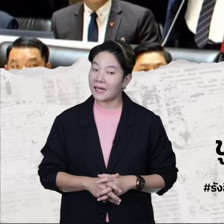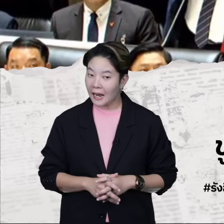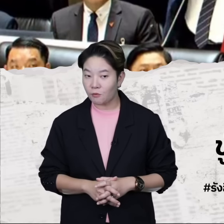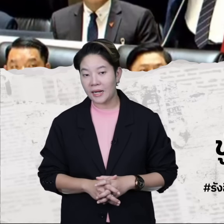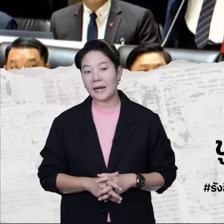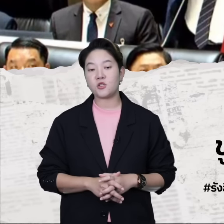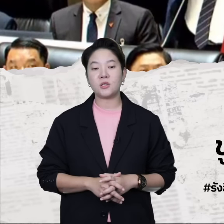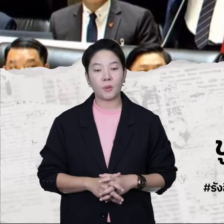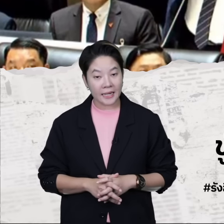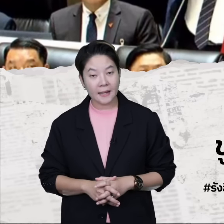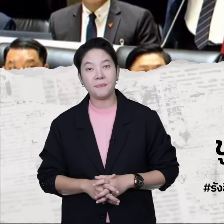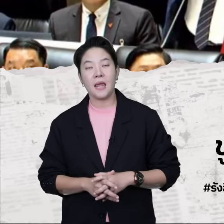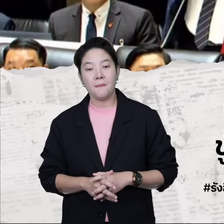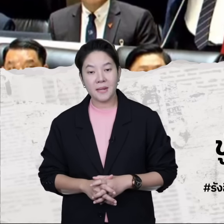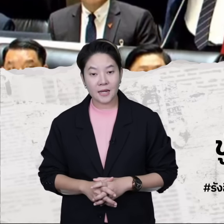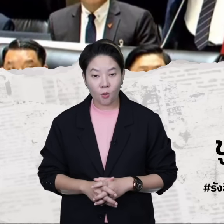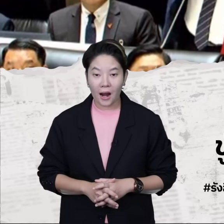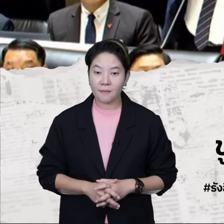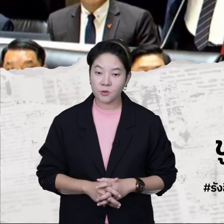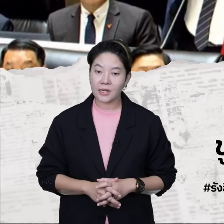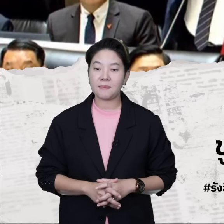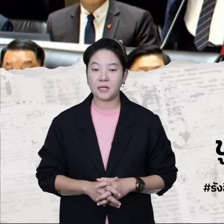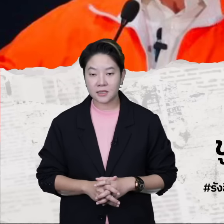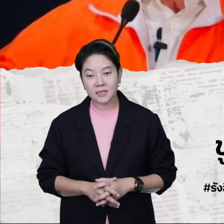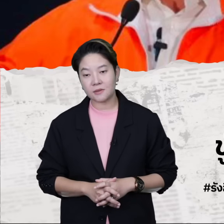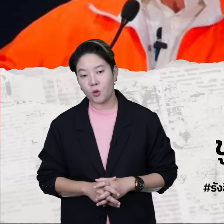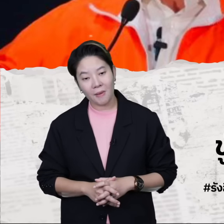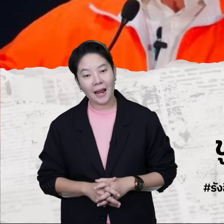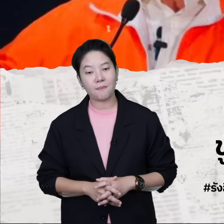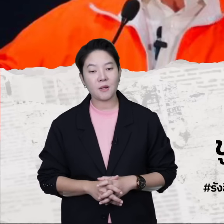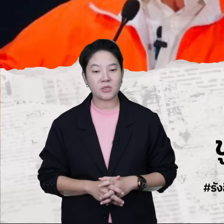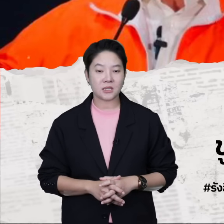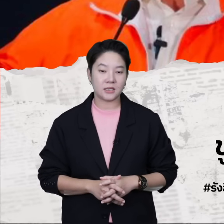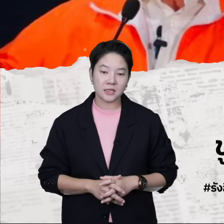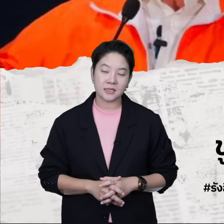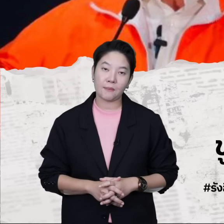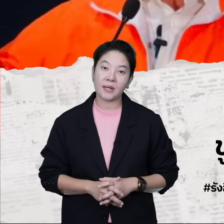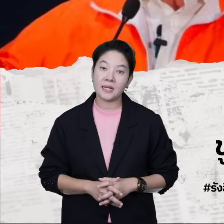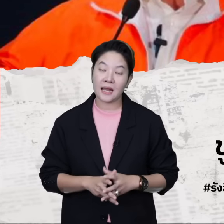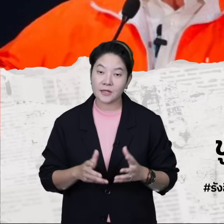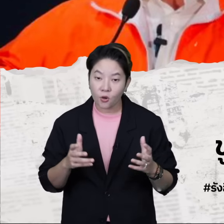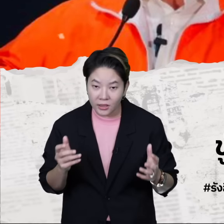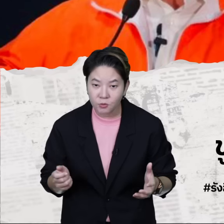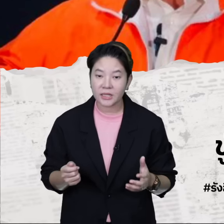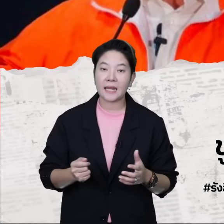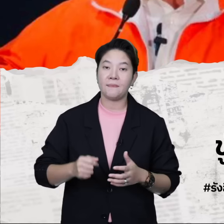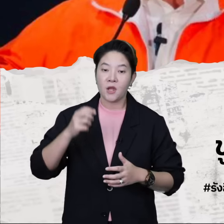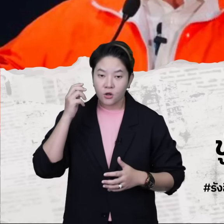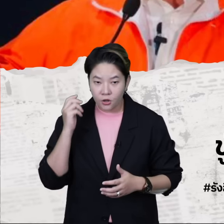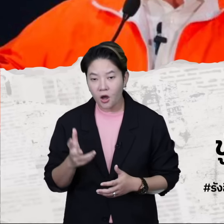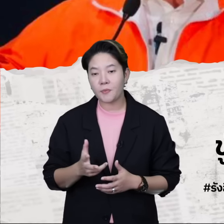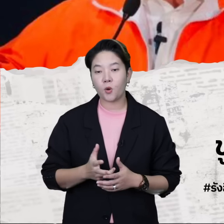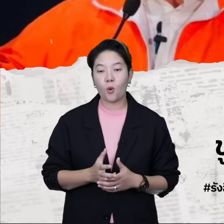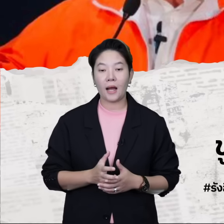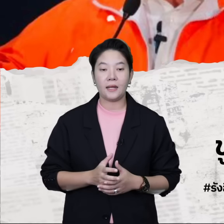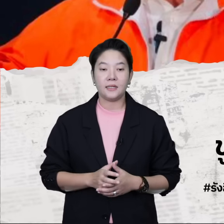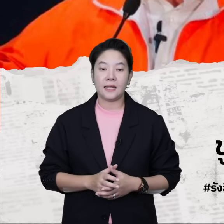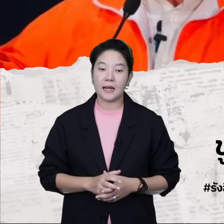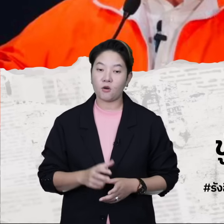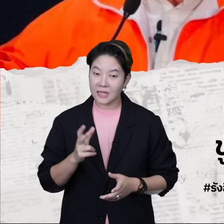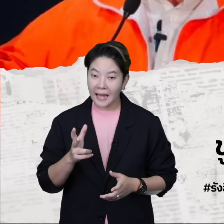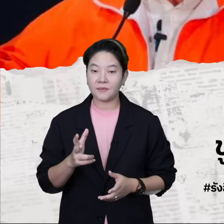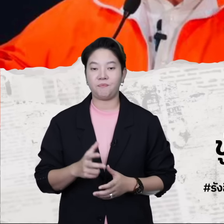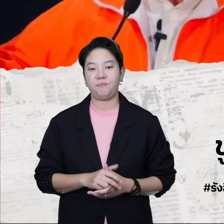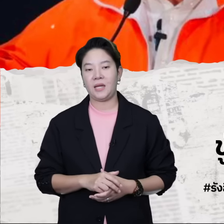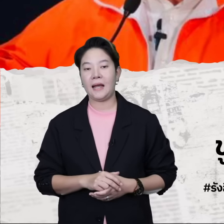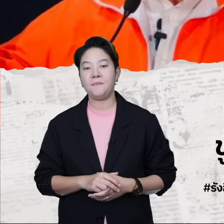ากสถานการณ์วันนั้นจนถึงวันนี้มีความอยุติธรรมเกิดขึ้นจำนวนมากไม่ว่าจะเกิดขึ้นกับอดีตนายกรัฐมนตรีครอบครัวน